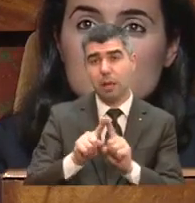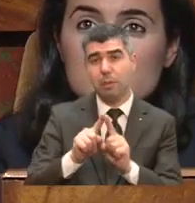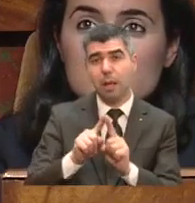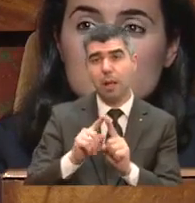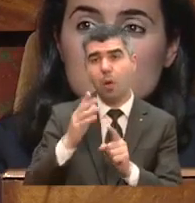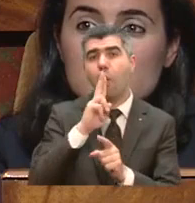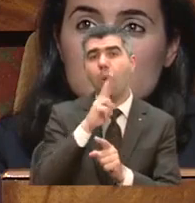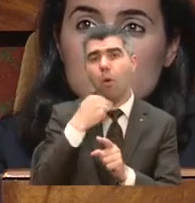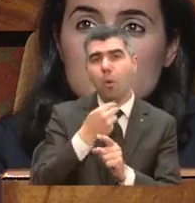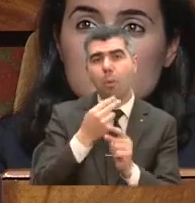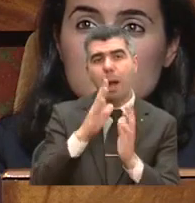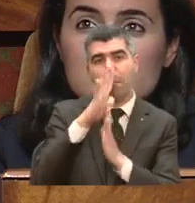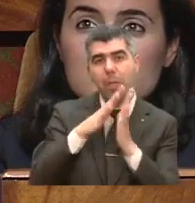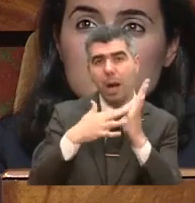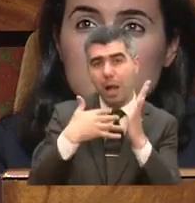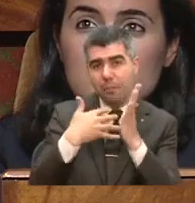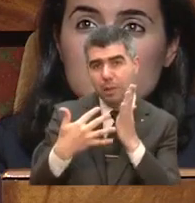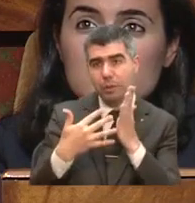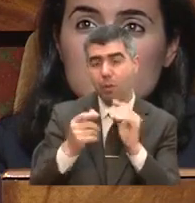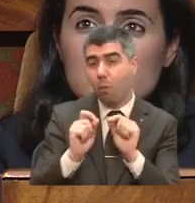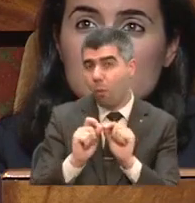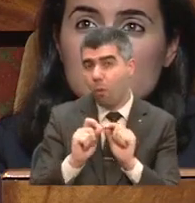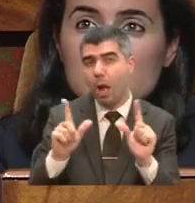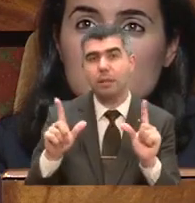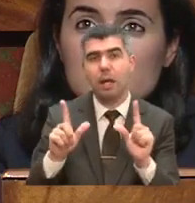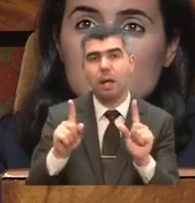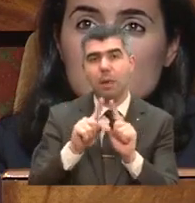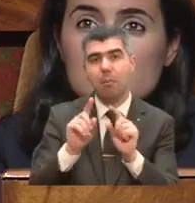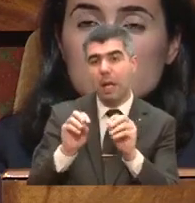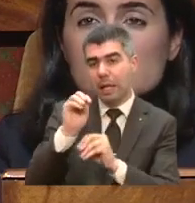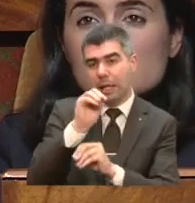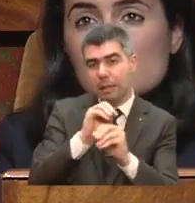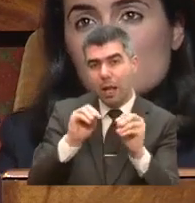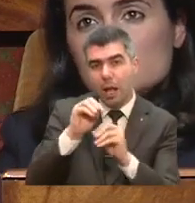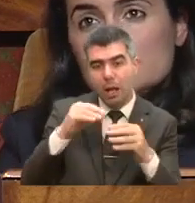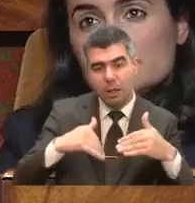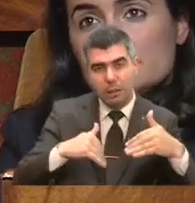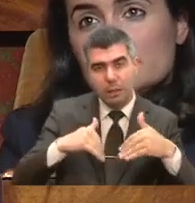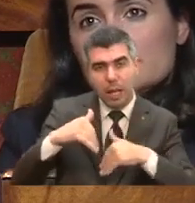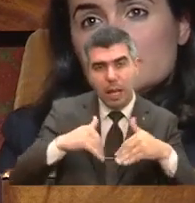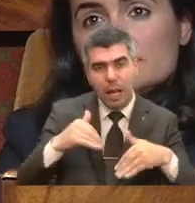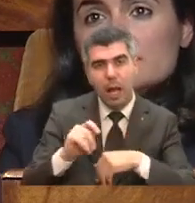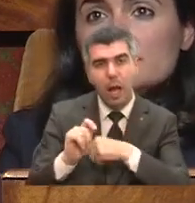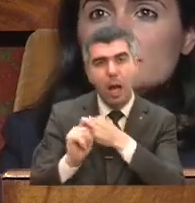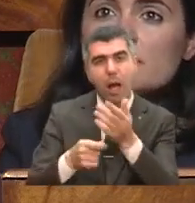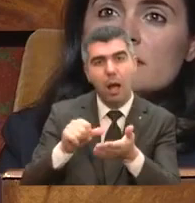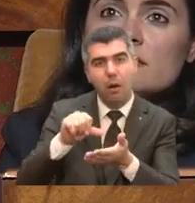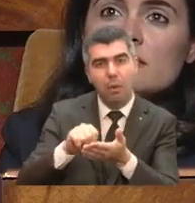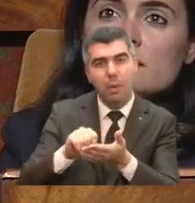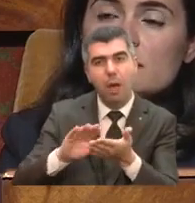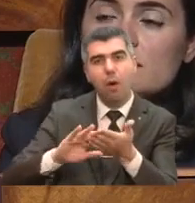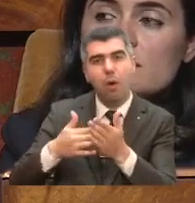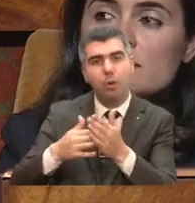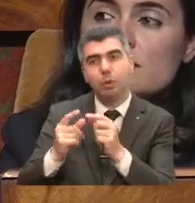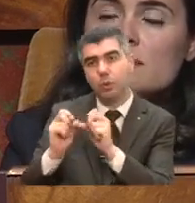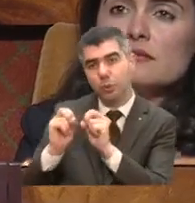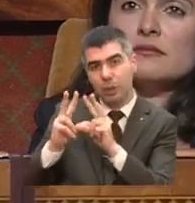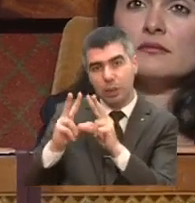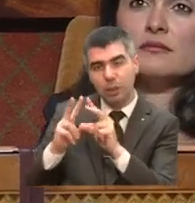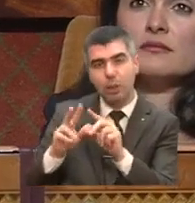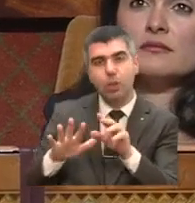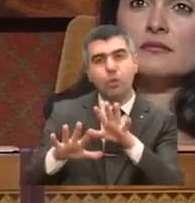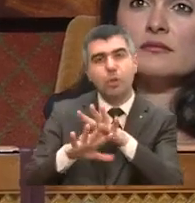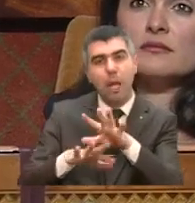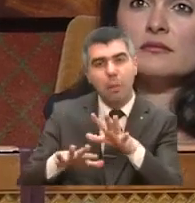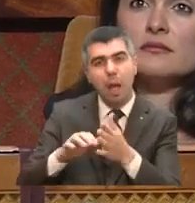وصيانة الشبكة الطرقية بالعالم القروي لفك العزلة عن الساكنة وتمكينها من القيام بأنشطتها الاقتصادية والاجتماعية بما فيه خدمة